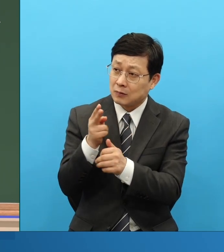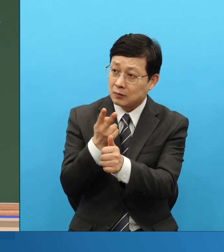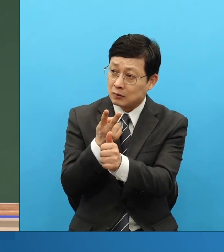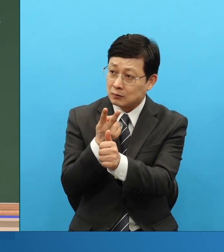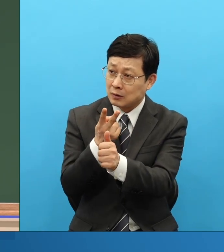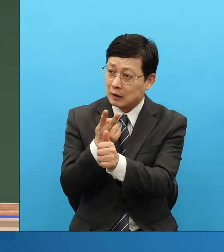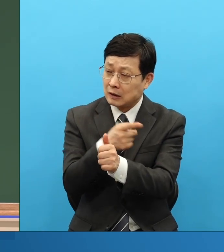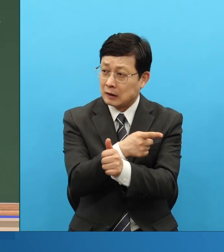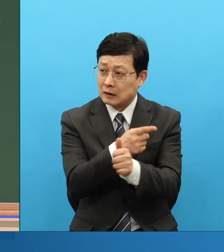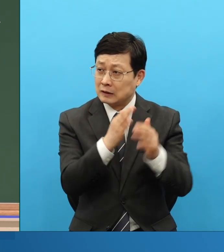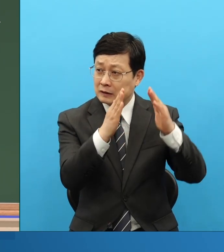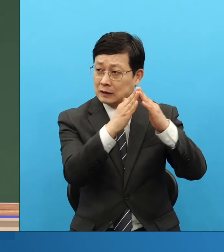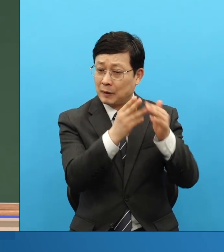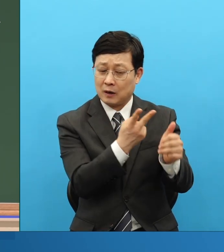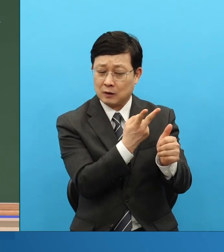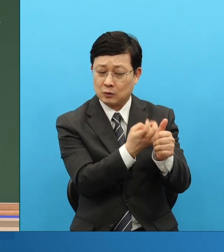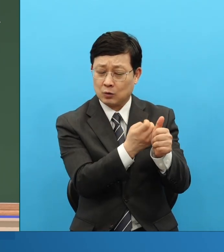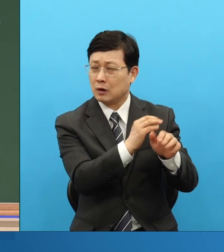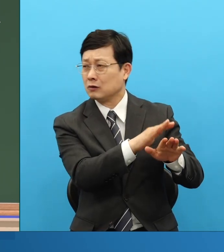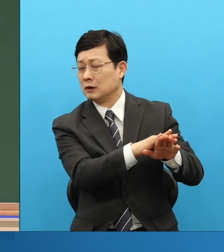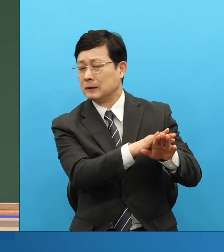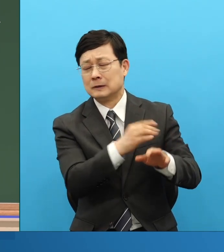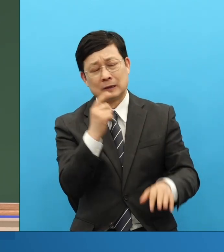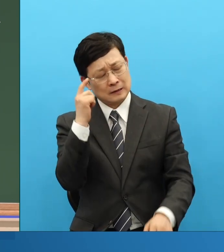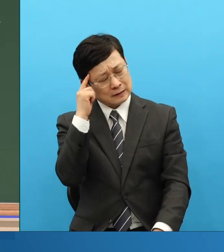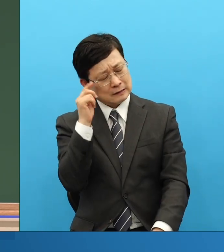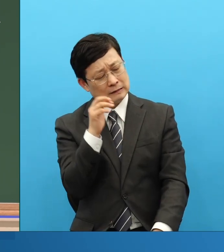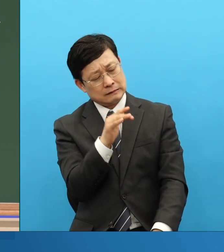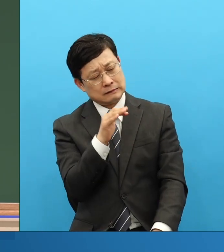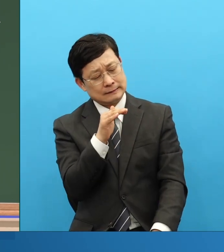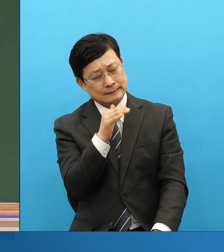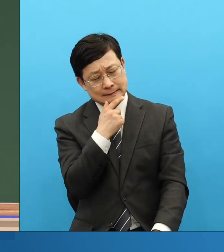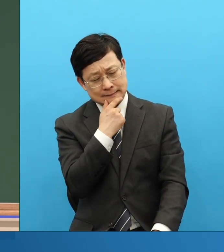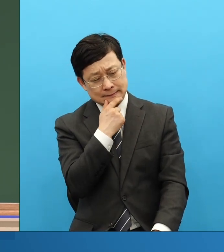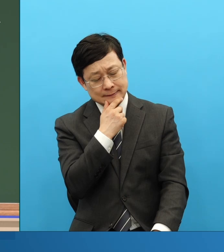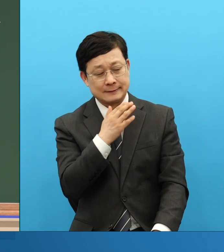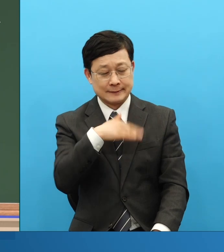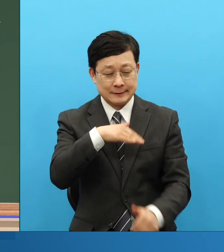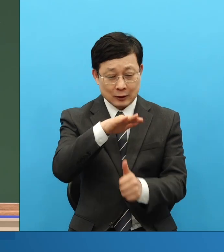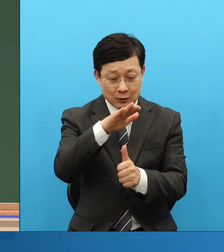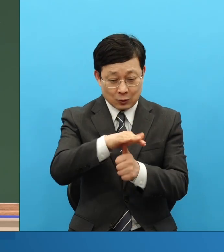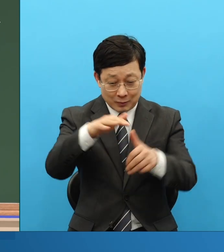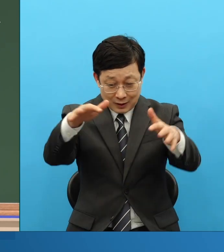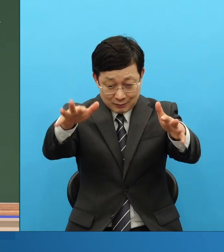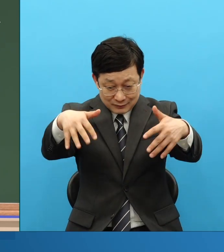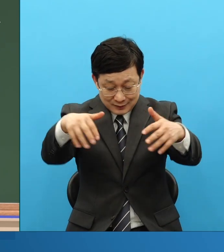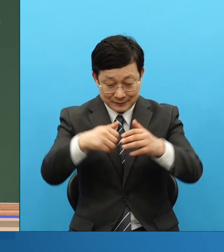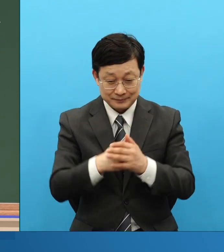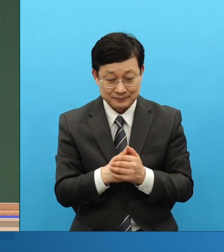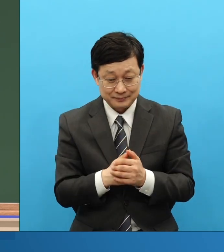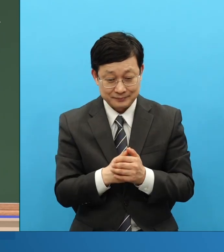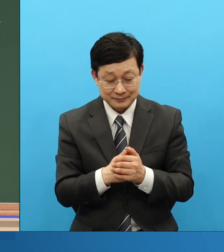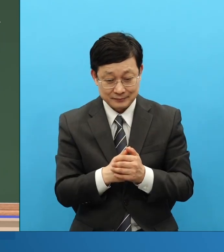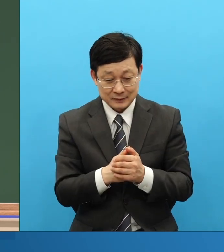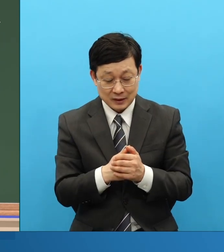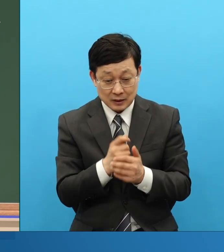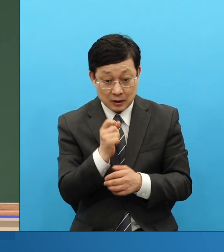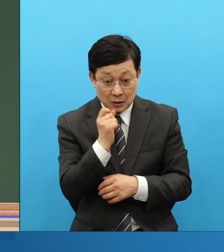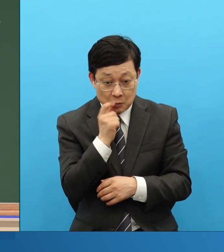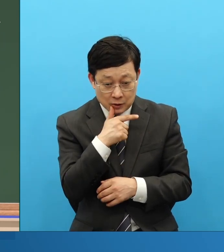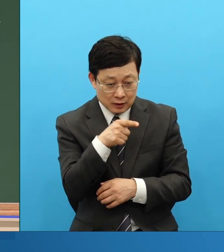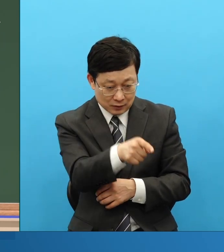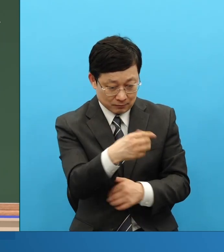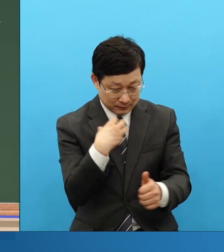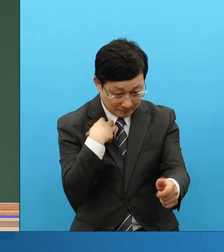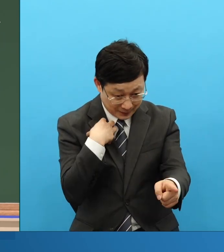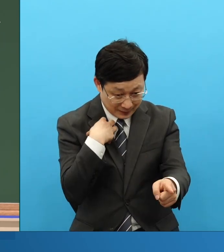줄 수 없잖아요. And because he has to go to school, he can't feed the rabbits. 그 동네 꼬마들을 부른 겁니다. So he called the younger kids in the village. 월요일 날에는 네가